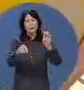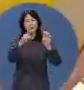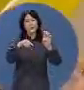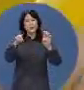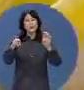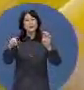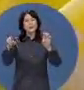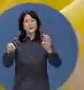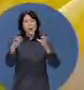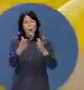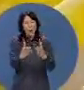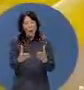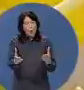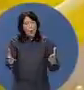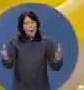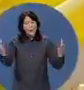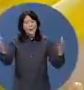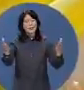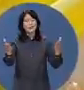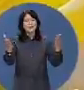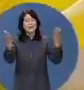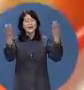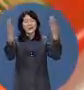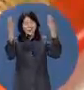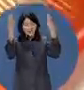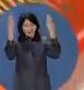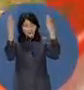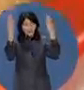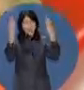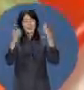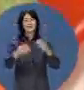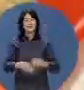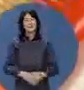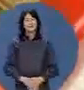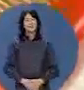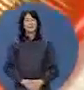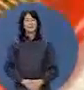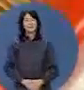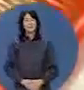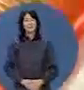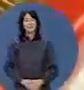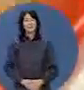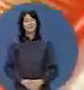どれもビッグサイズのお茶の道具を使ってお茶をいただきます。